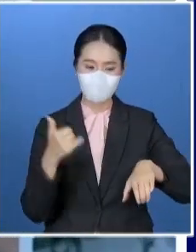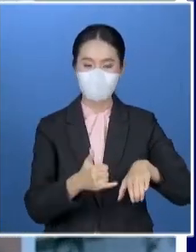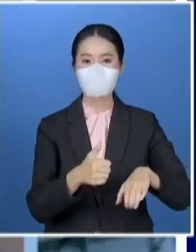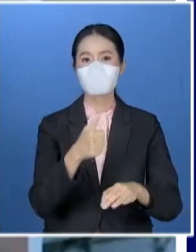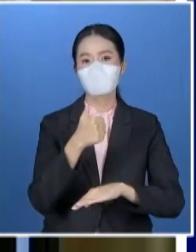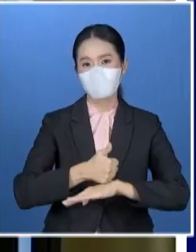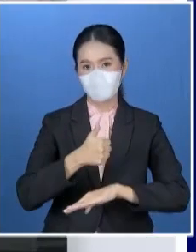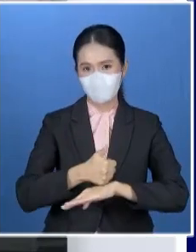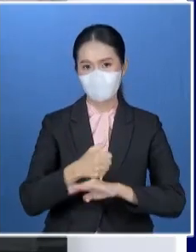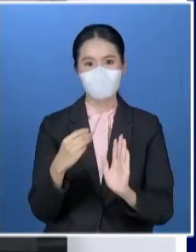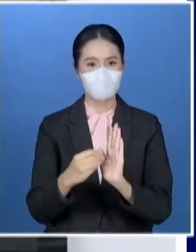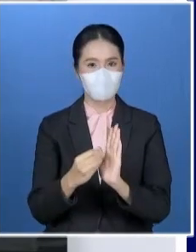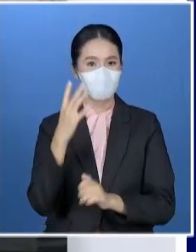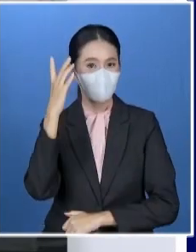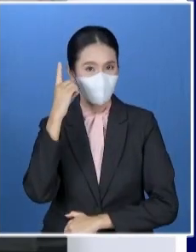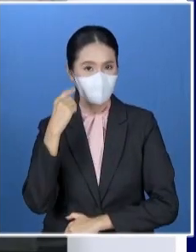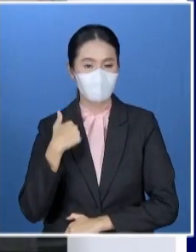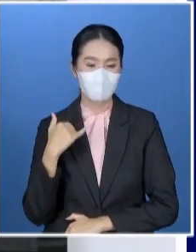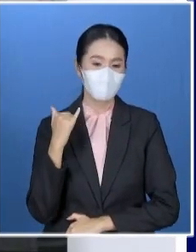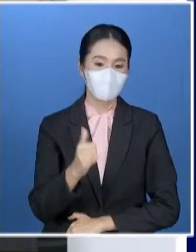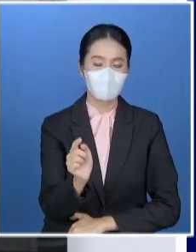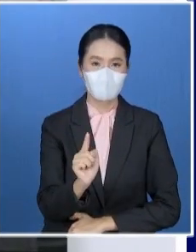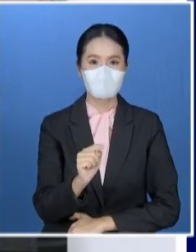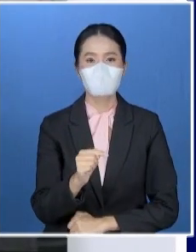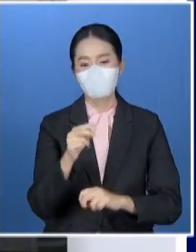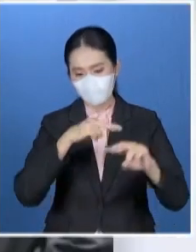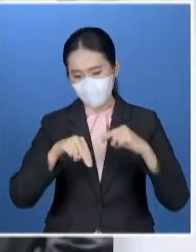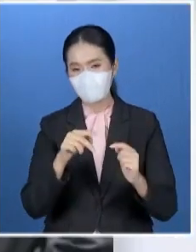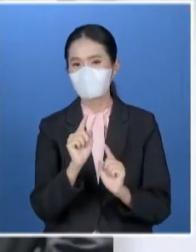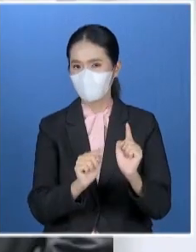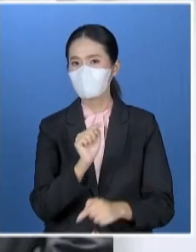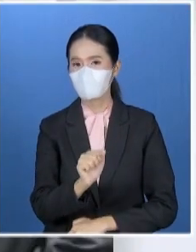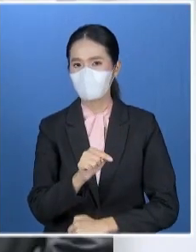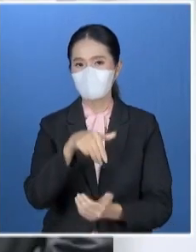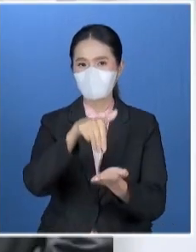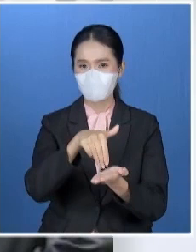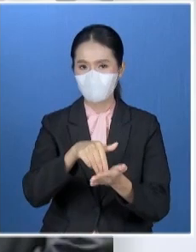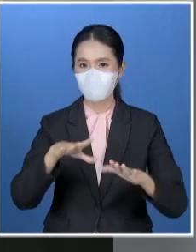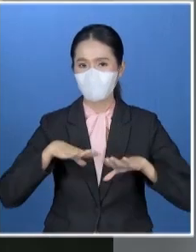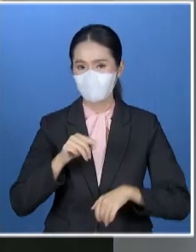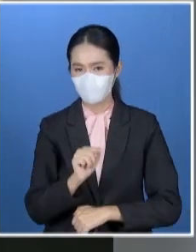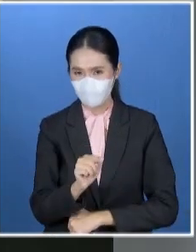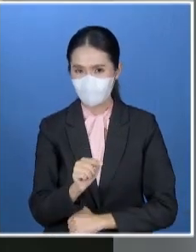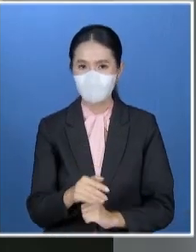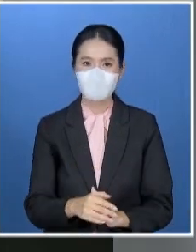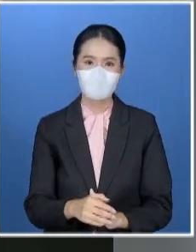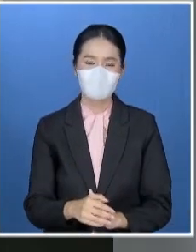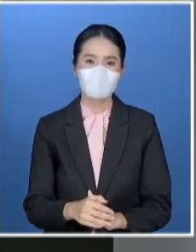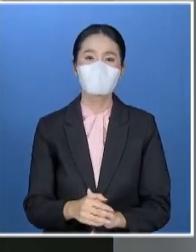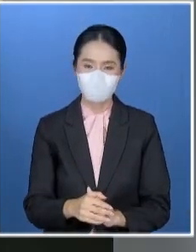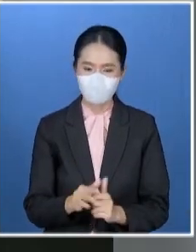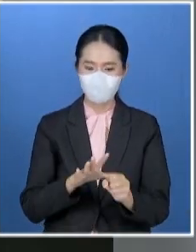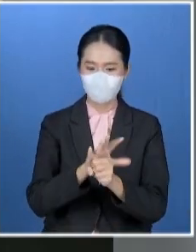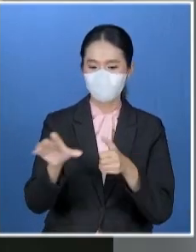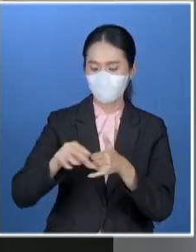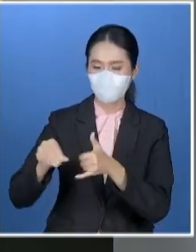านผู้ว่าสุวินขวัญเมืองเมื่อวานครับท่านผู้ว่าลงนะครับแล้วก็มาตรวจเยี่ยมสำรวจศูนย์พักคอยแห่งนี ้ และบอกว่าแน่นอนว่าตัวเลขติ